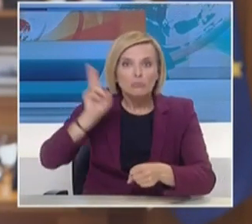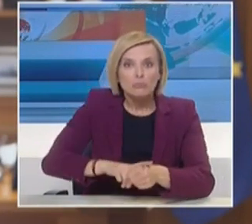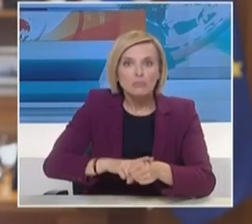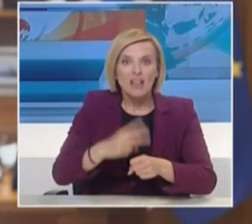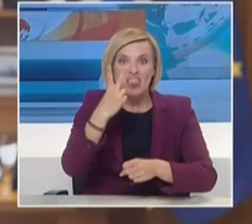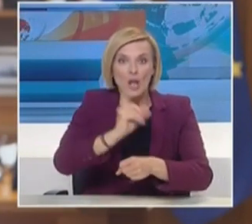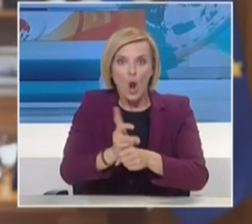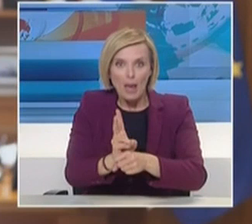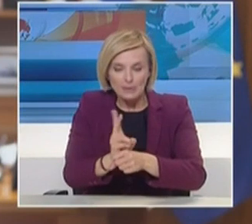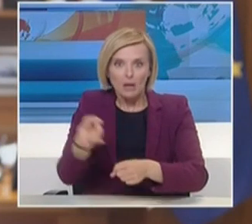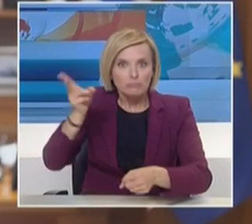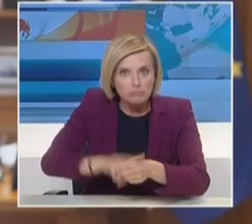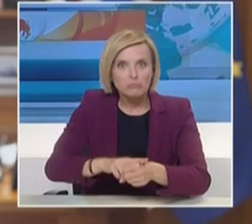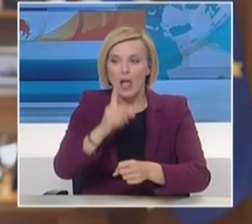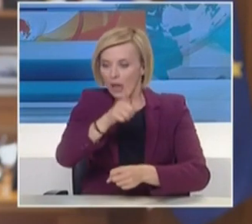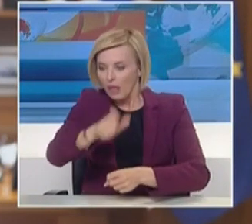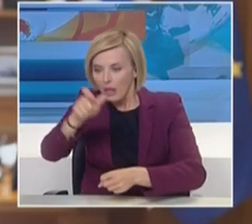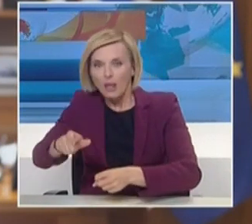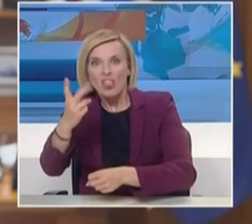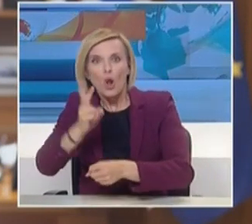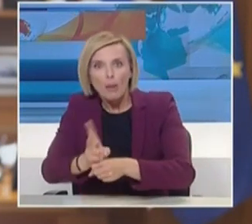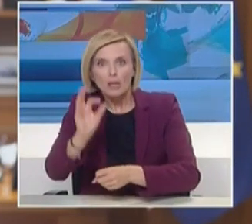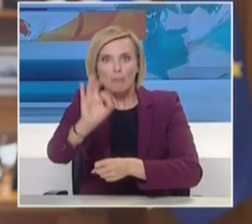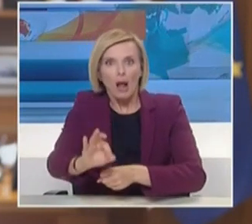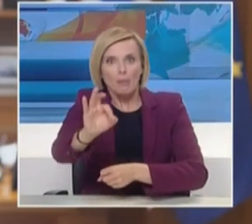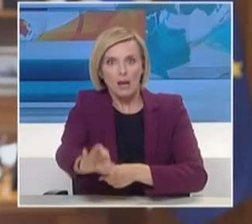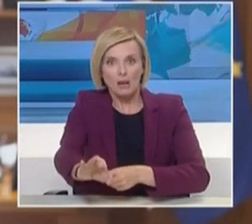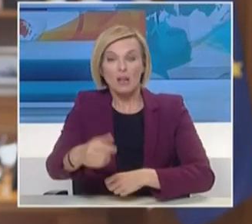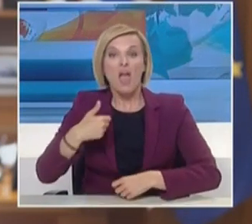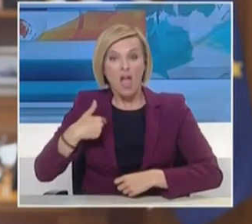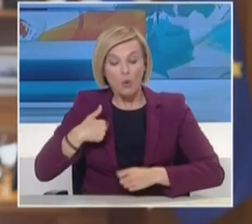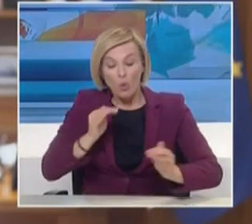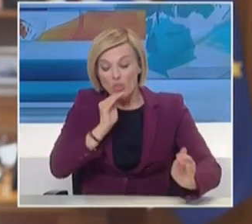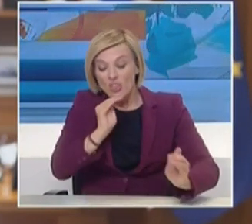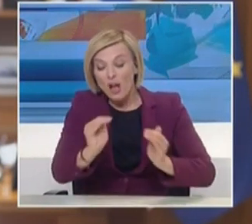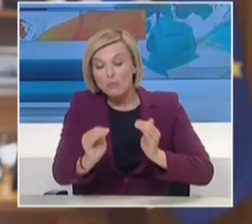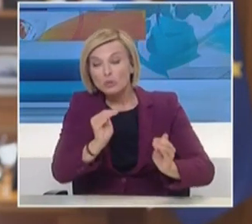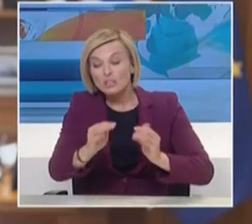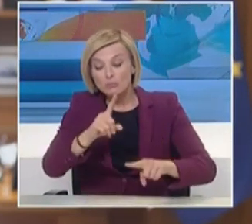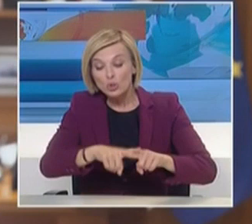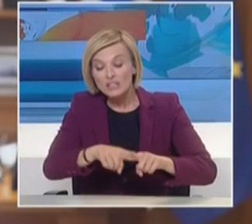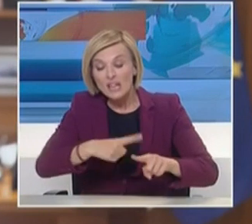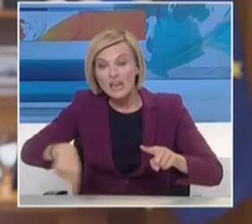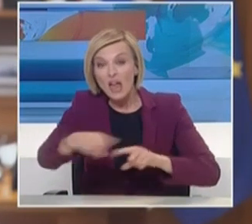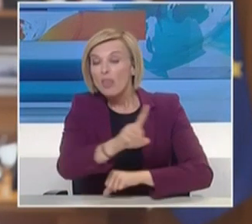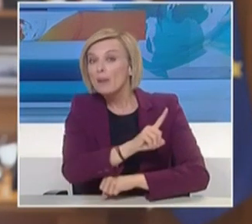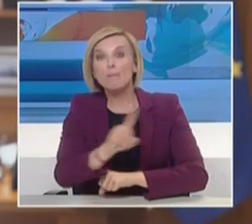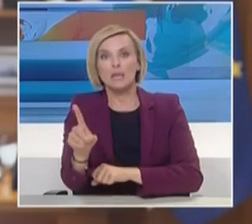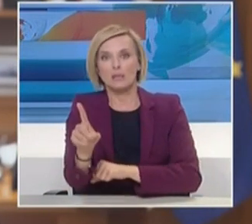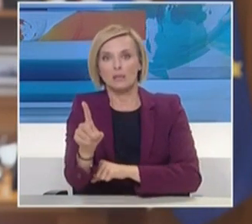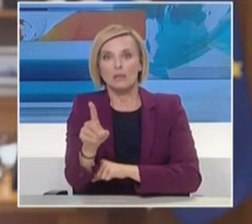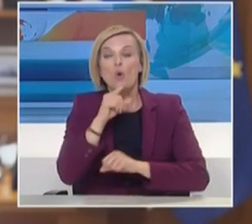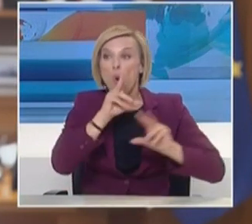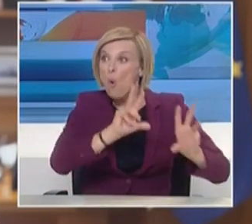κόσμο. Έχω χρέος, λοιπόν, να μην επιτρέψω να υποστεί μια τέτοια δοκιμασία και η χώρα μας. Δεν πρέπει να φτάσουμε